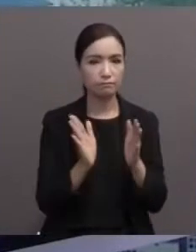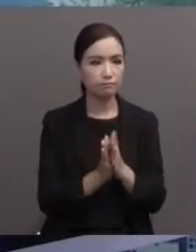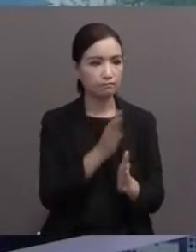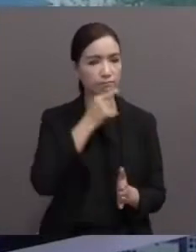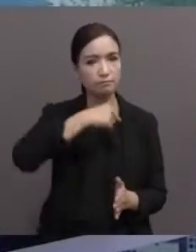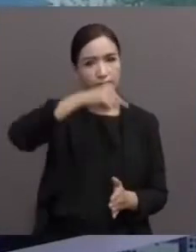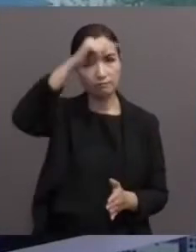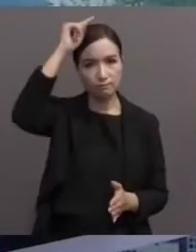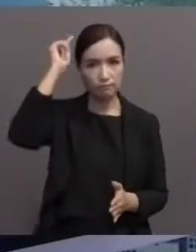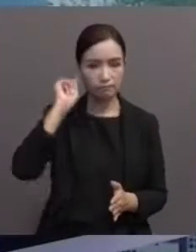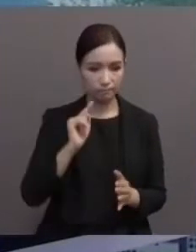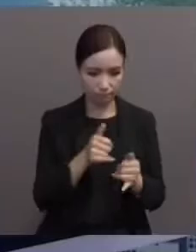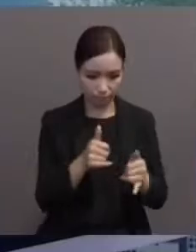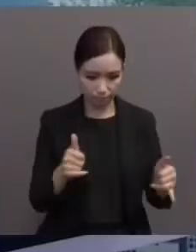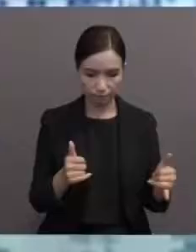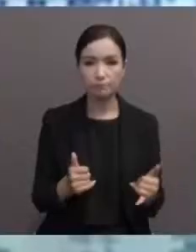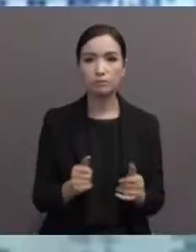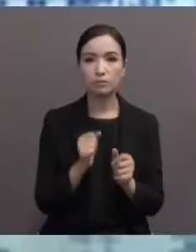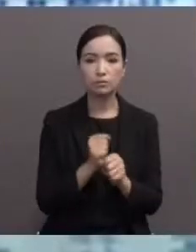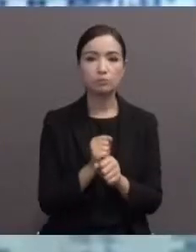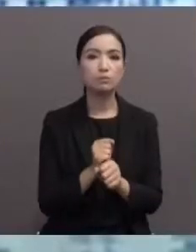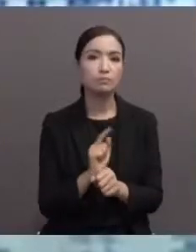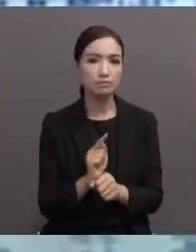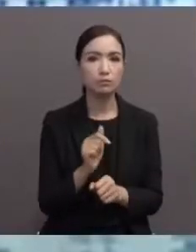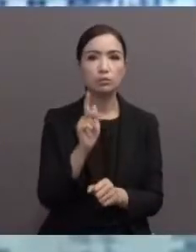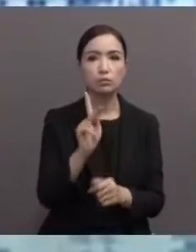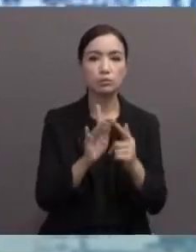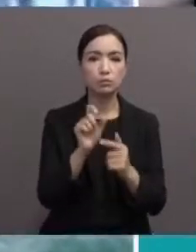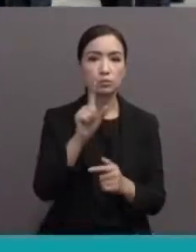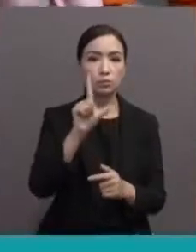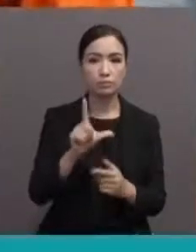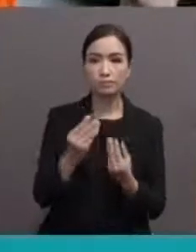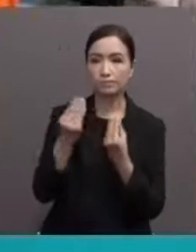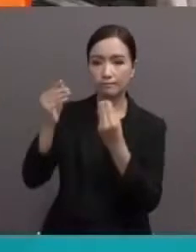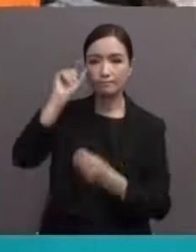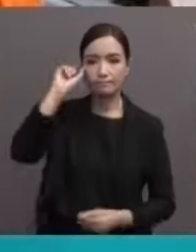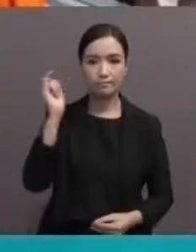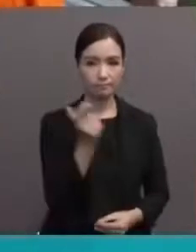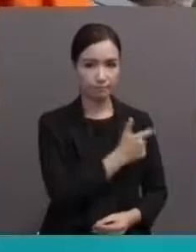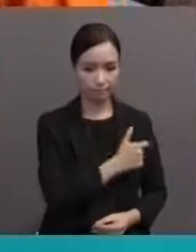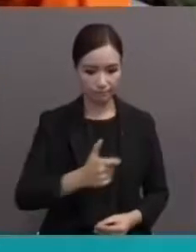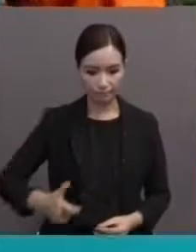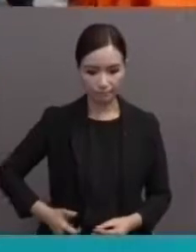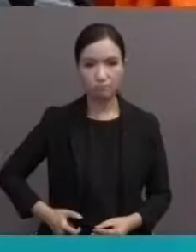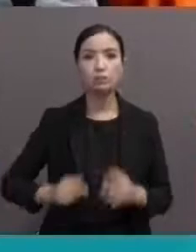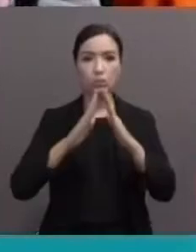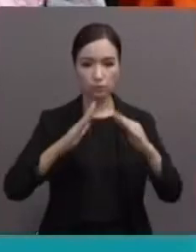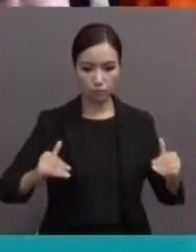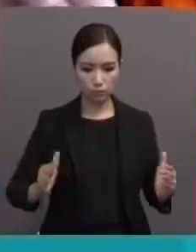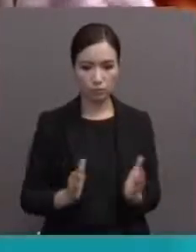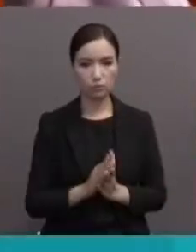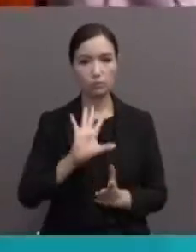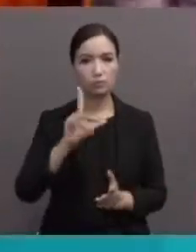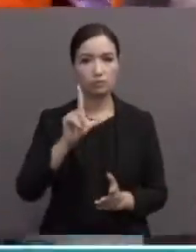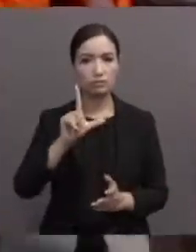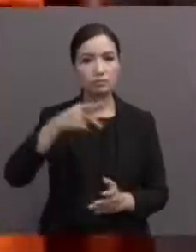ลแด่พระบาทสมเด็จพระปรมินทรมหาภูมิพลอดุลยเดชที่วัดชลประทานรังสฤษฎิ์นะครับที่จังหวัดนนทบุรีเช้าวันนี้